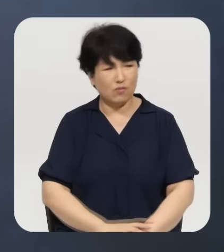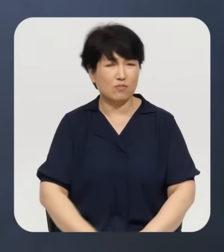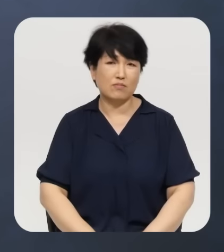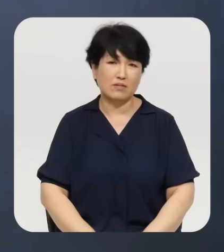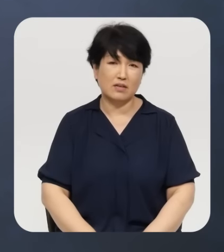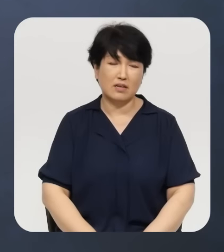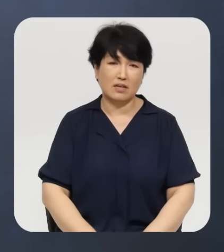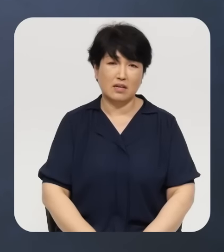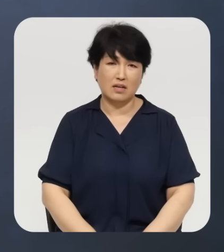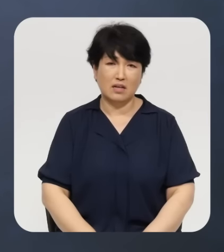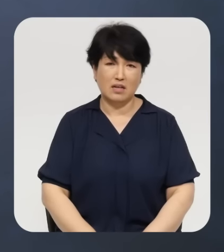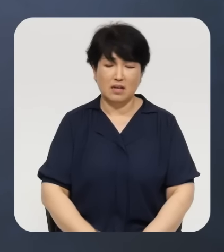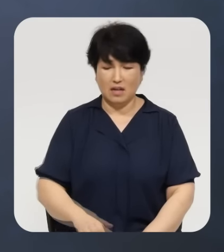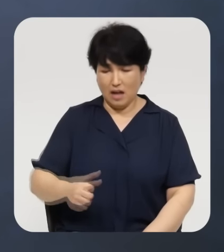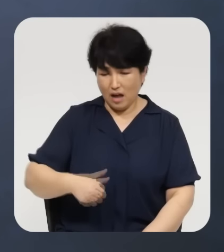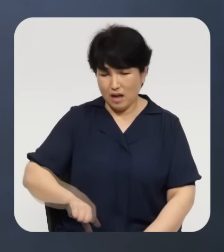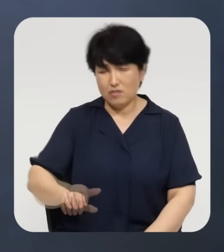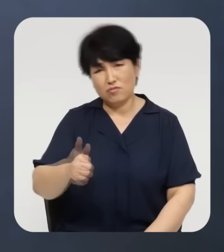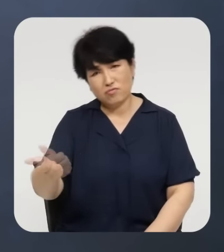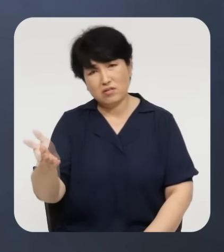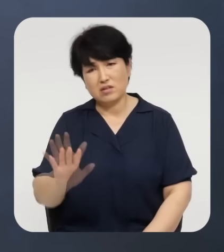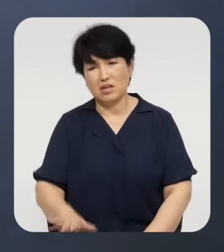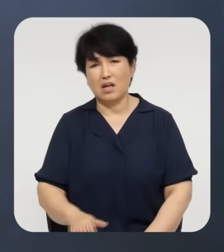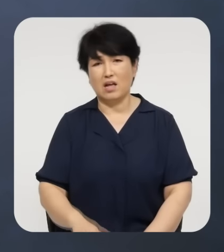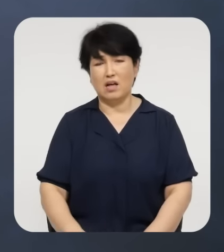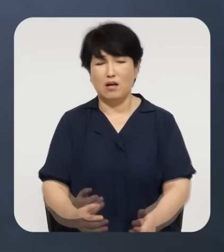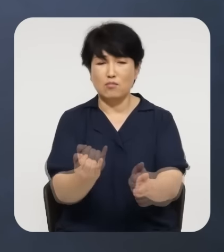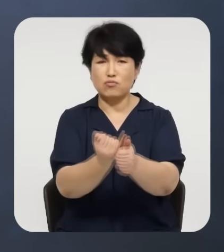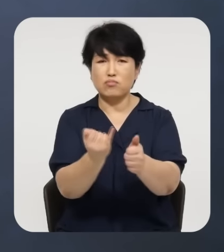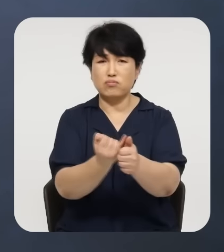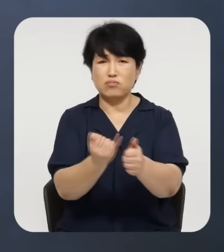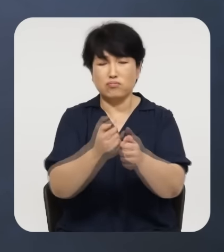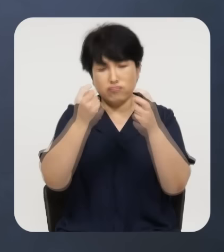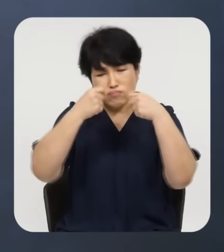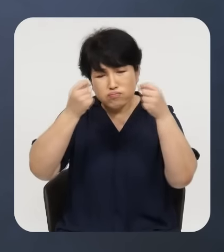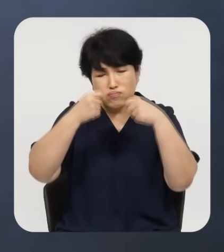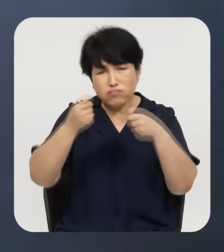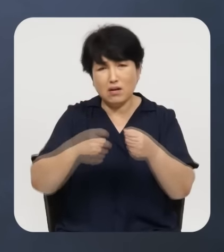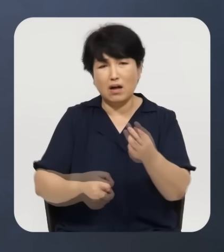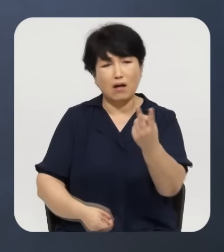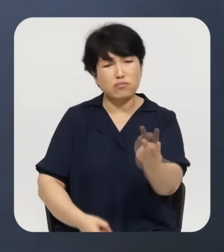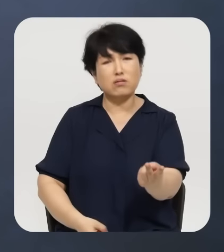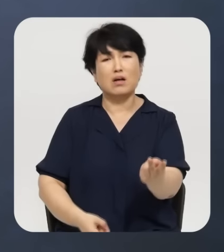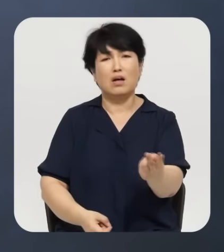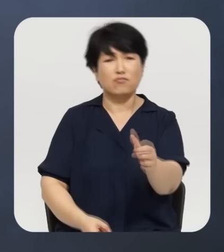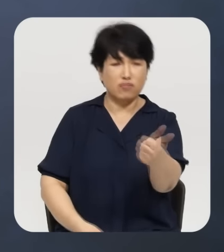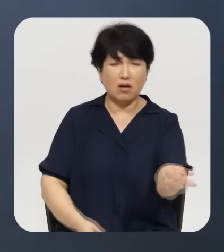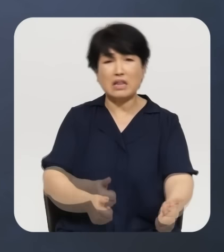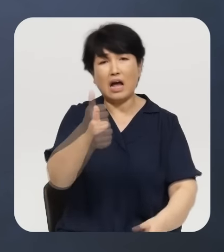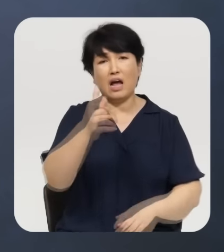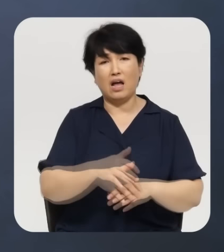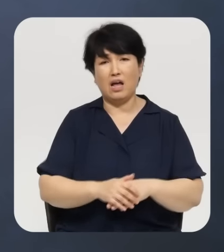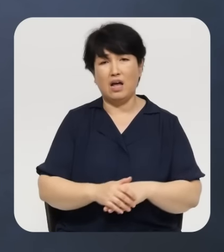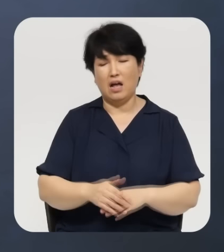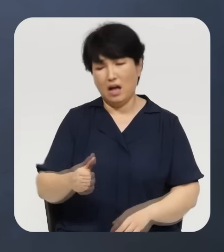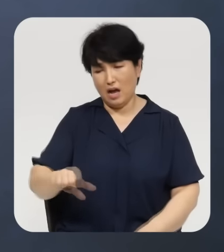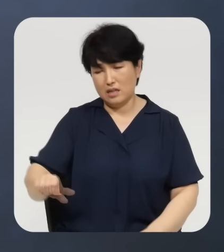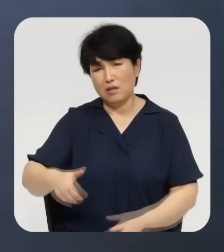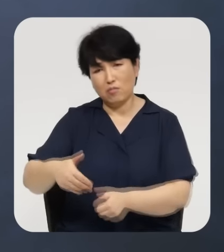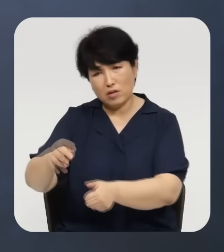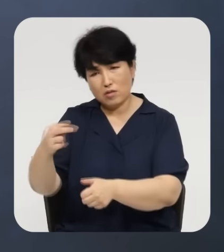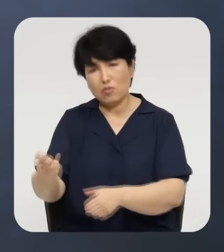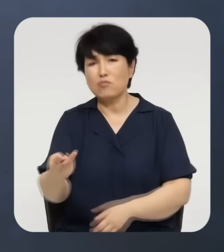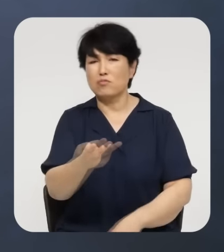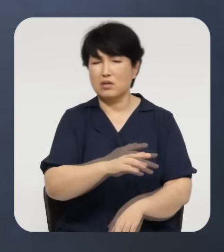네. 그래 셋이 다 아이도 물에 빠지듯이 저것도 그 빠져가 셋이 다 죽는 게 나아. 애 하나 놔놓고 우리 둘이